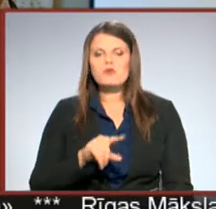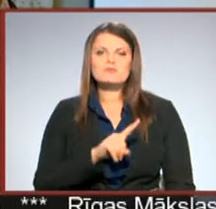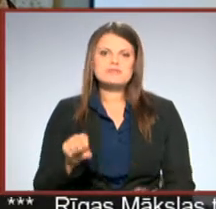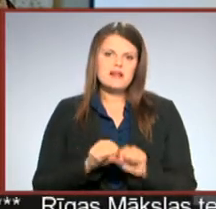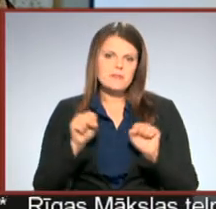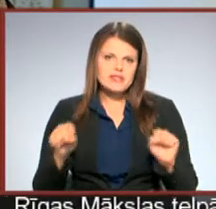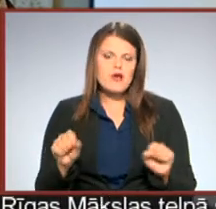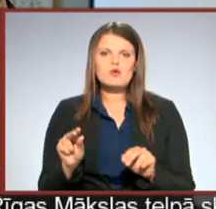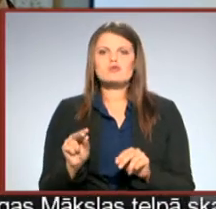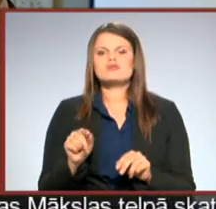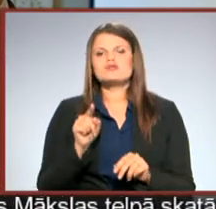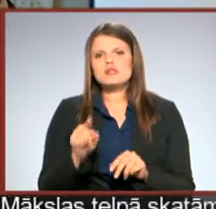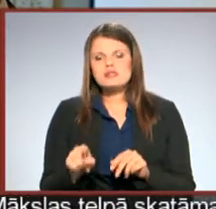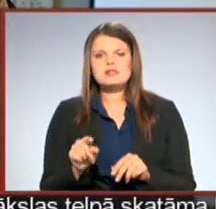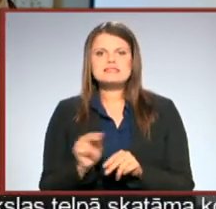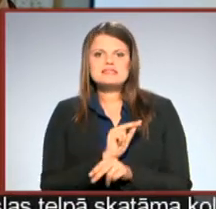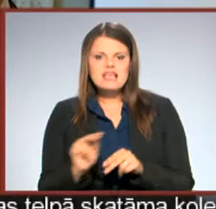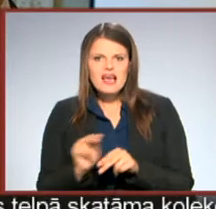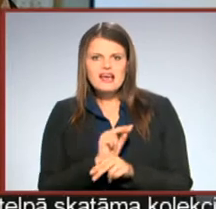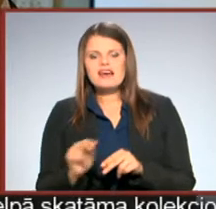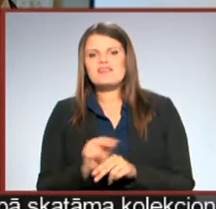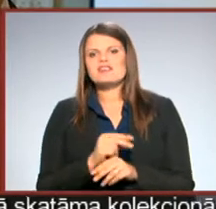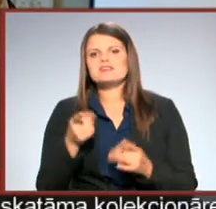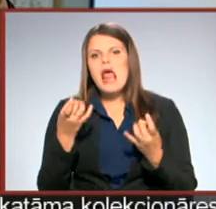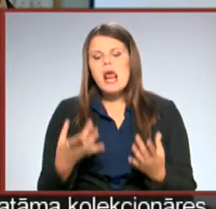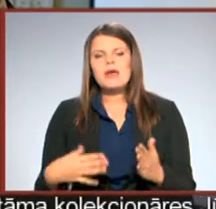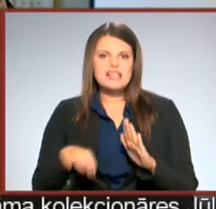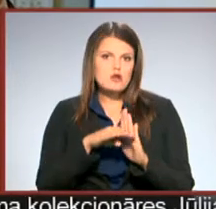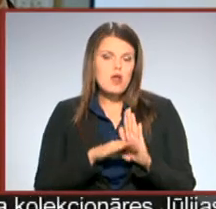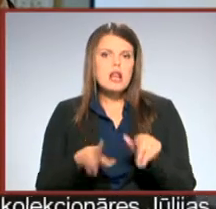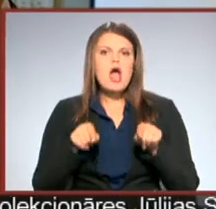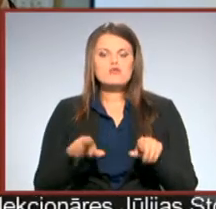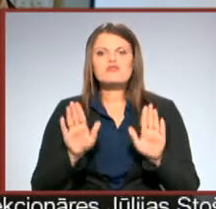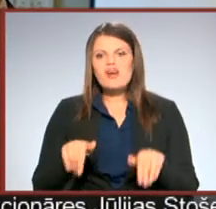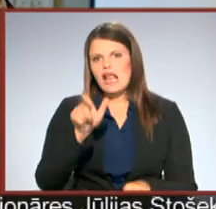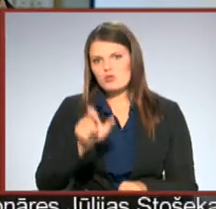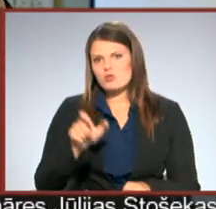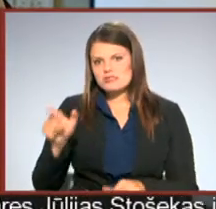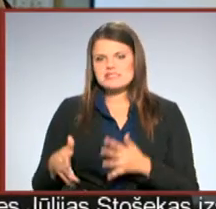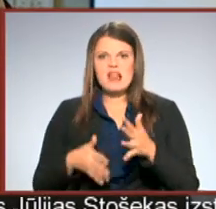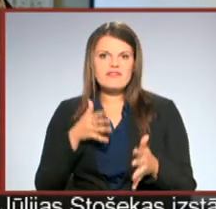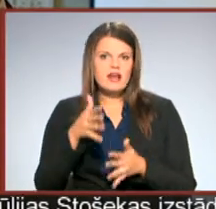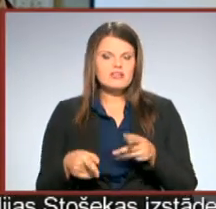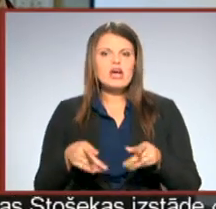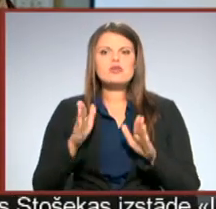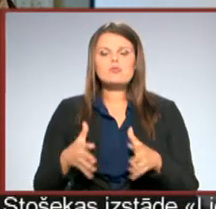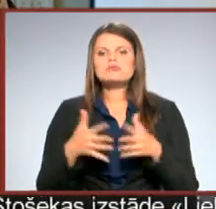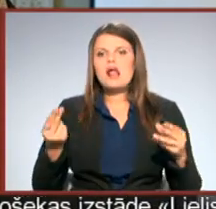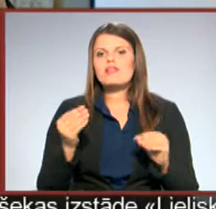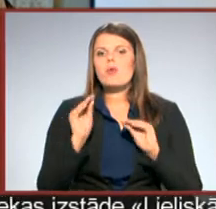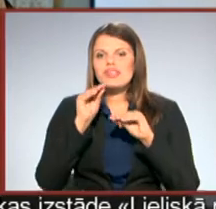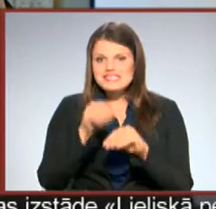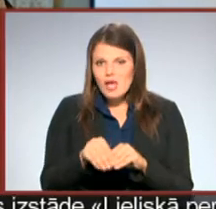tas servis, tas elementārie nosacījumi, lai tur varētu publika nākt, tā kā arī tie būs ieguldījumi.